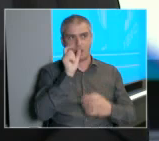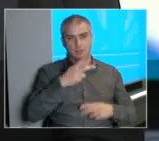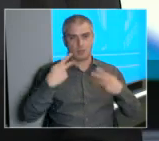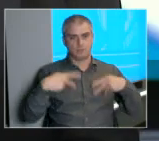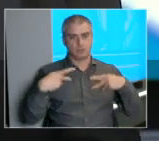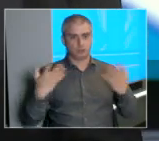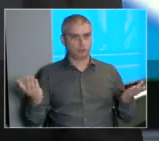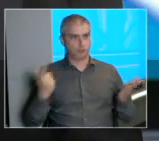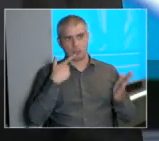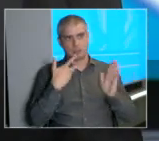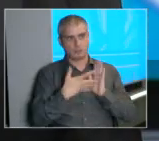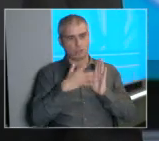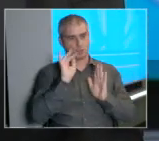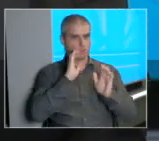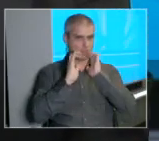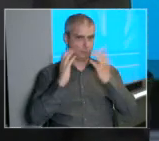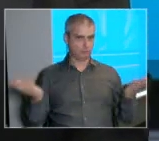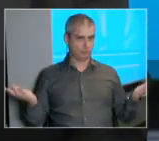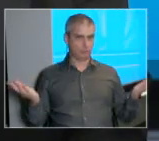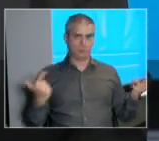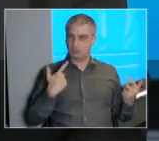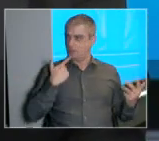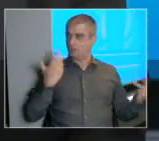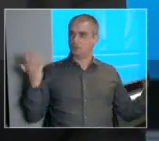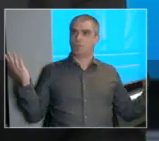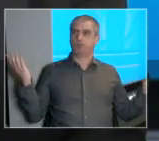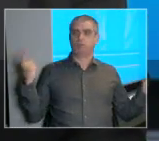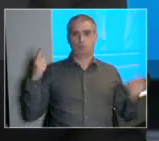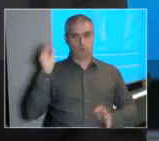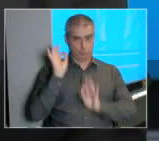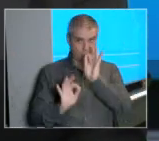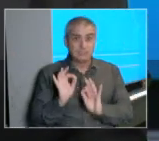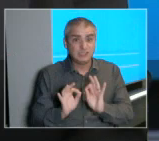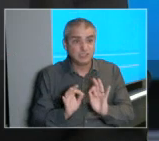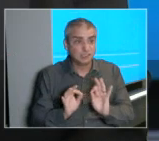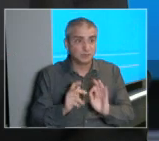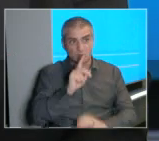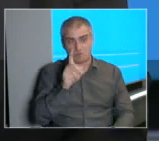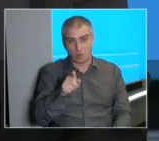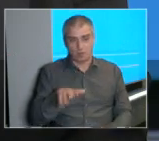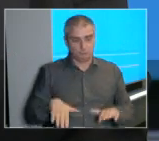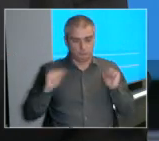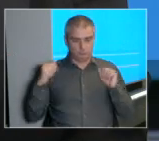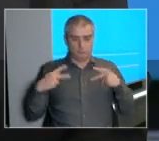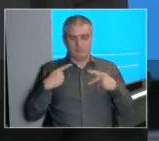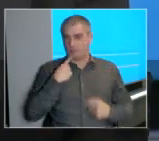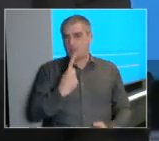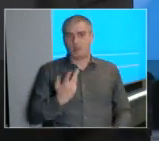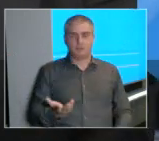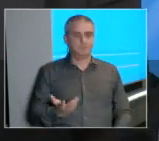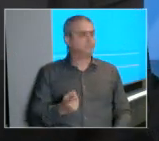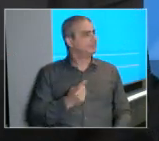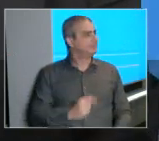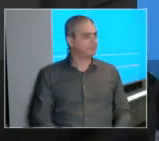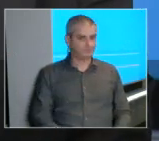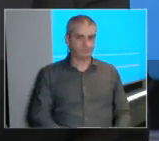יחשוש למתוח ביקורת על התקשורת, יגידו עליו שהוא מסית. ויכול להיות שהוא יירתע מלומר את הדברים. אבל